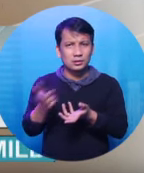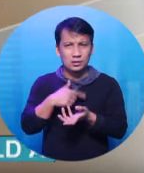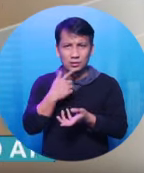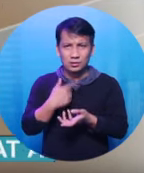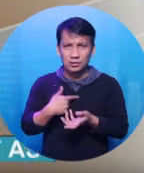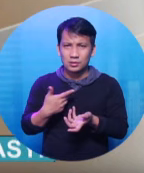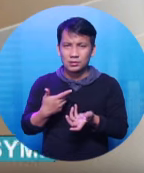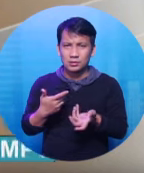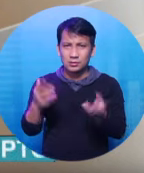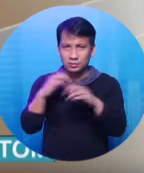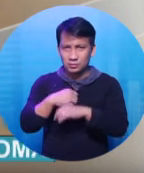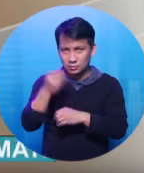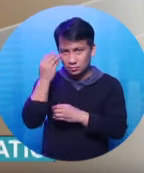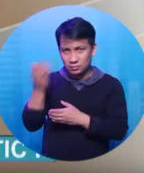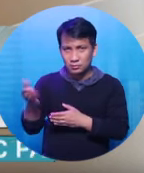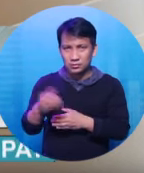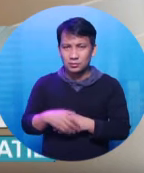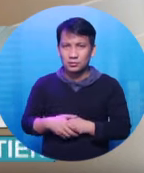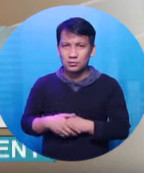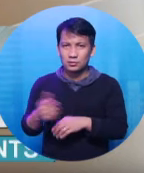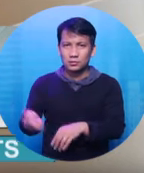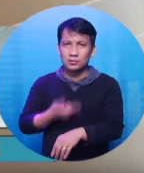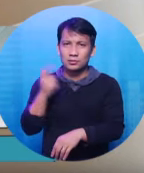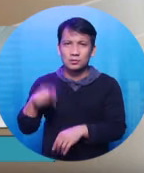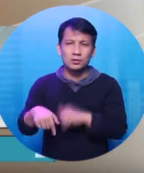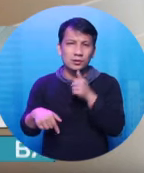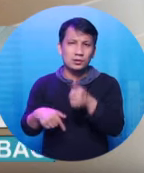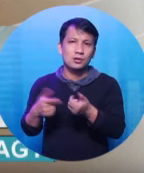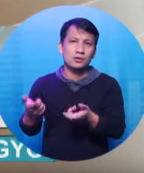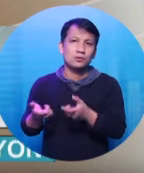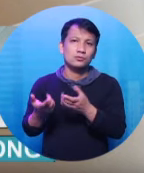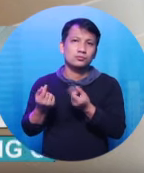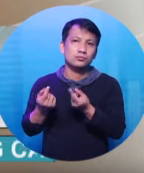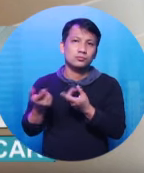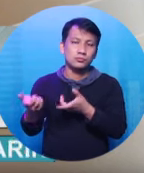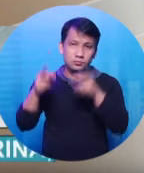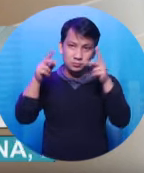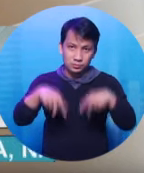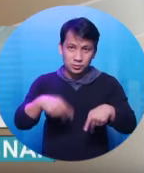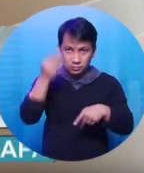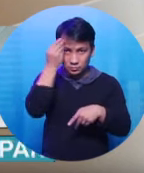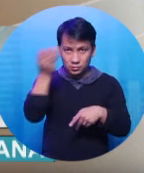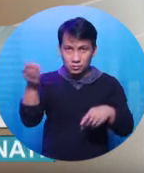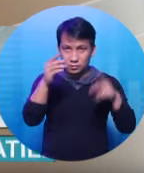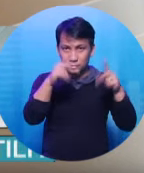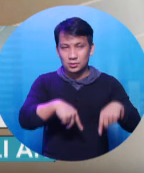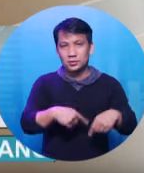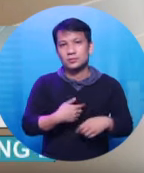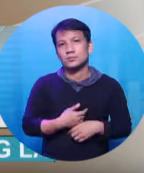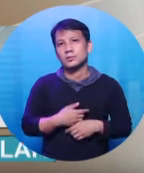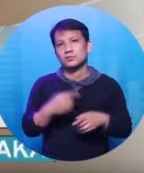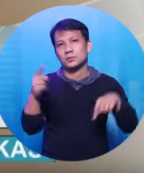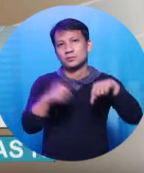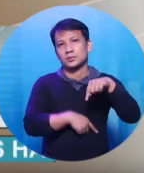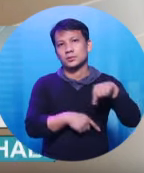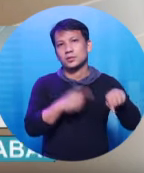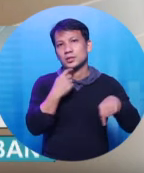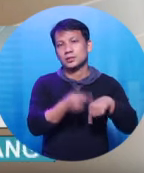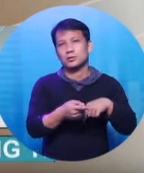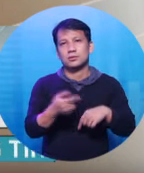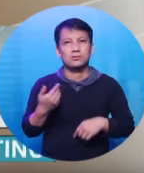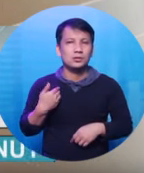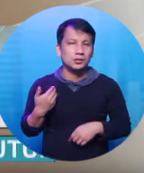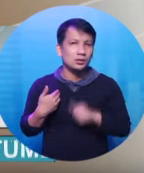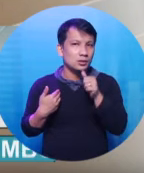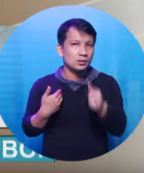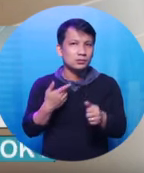ayoko na po sanang pahabain to, pero kasi merong mga tao kailangan maturuan ng leksyon, sir. Ayaw po ng kapatid